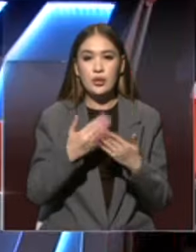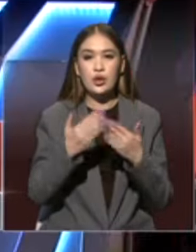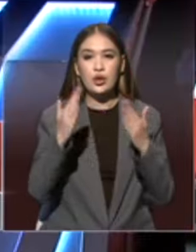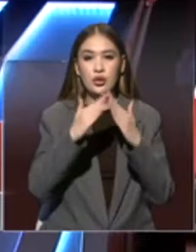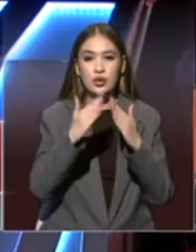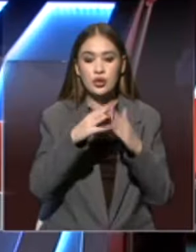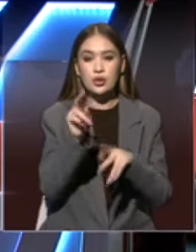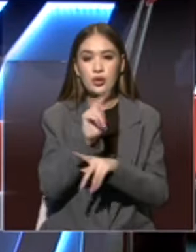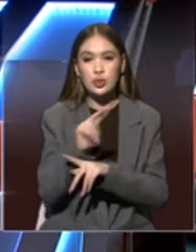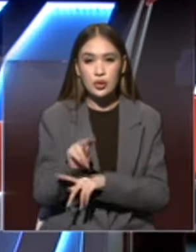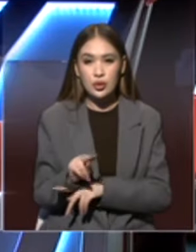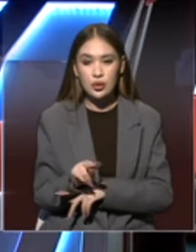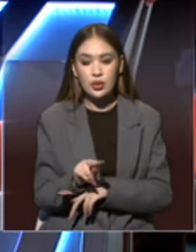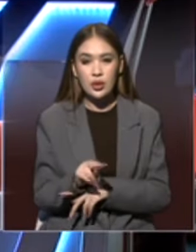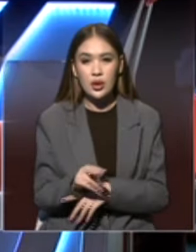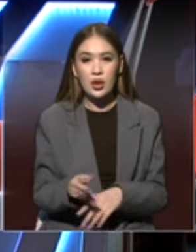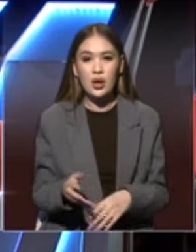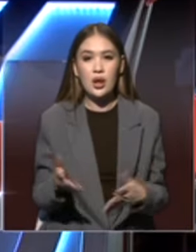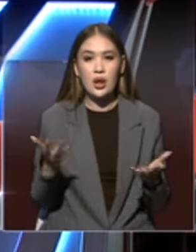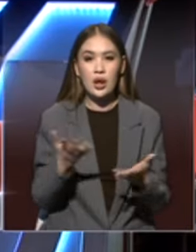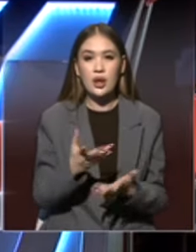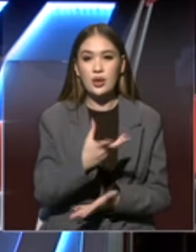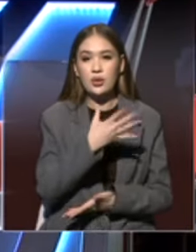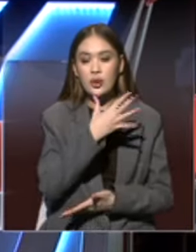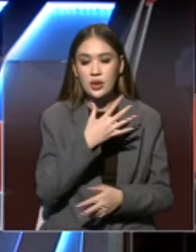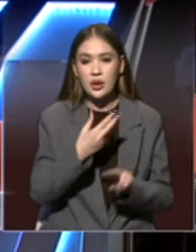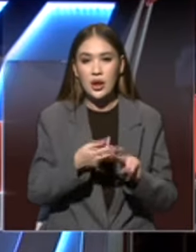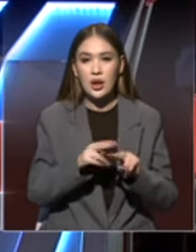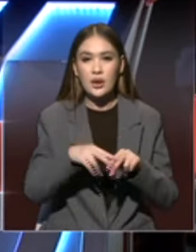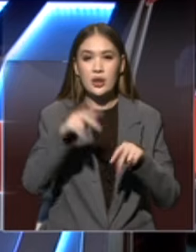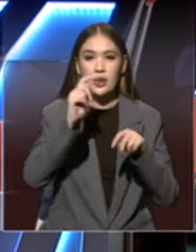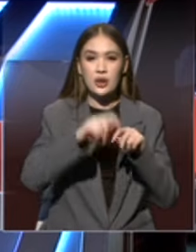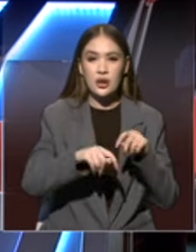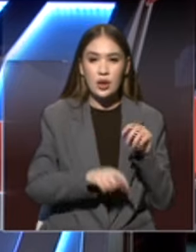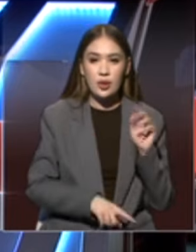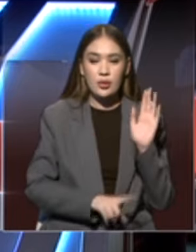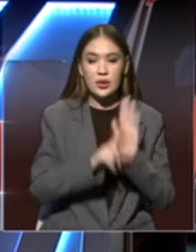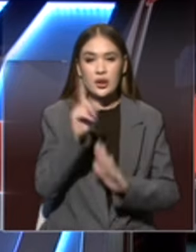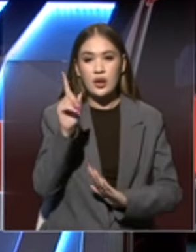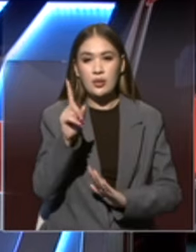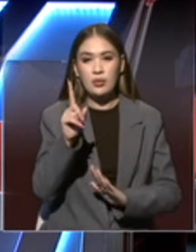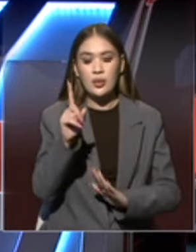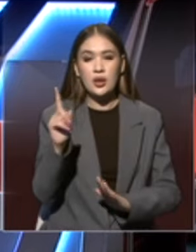жұмыстары қай кезде тексеруден кейін аяқтала ма, бағалаудан кейін басыла ма?